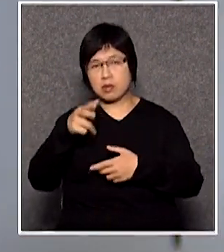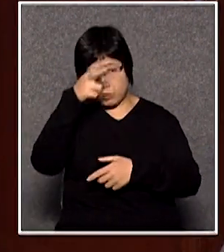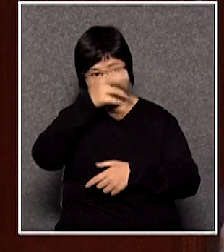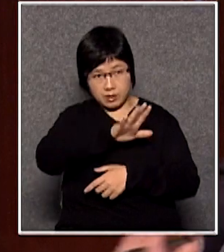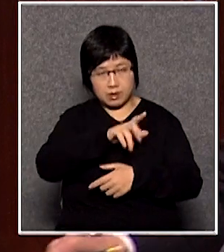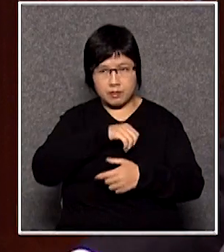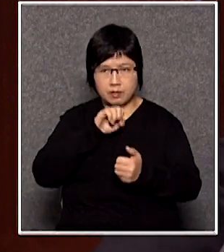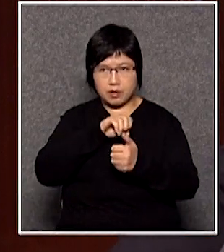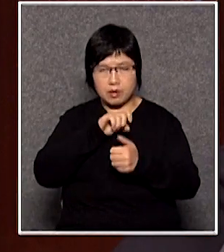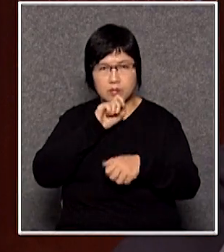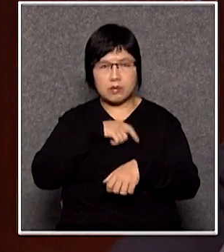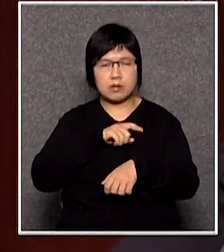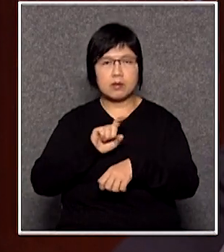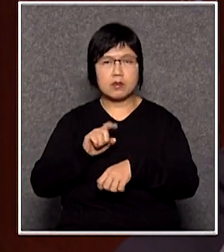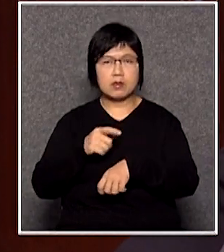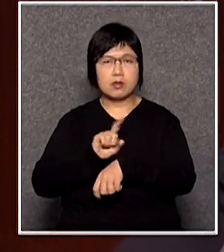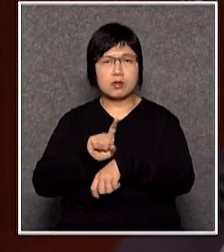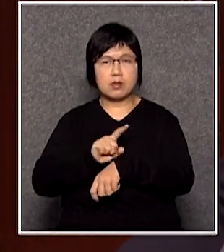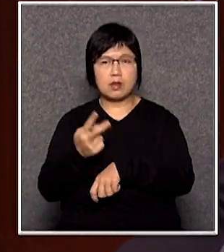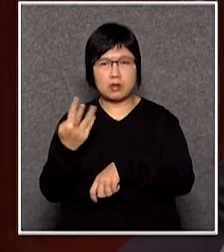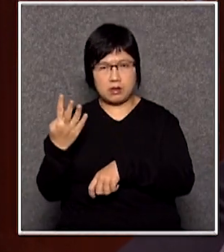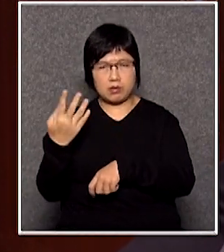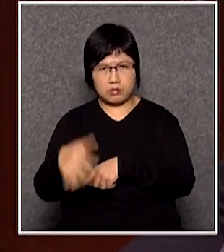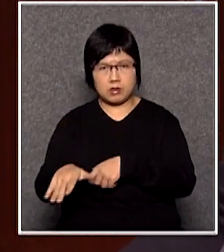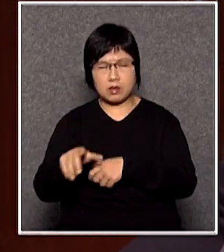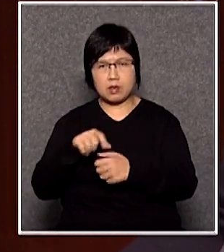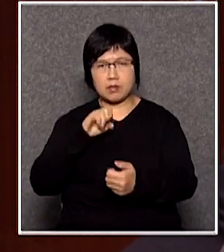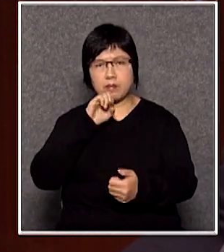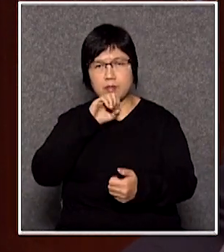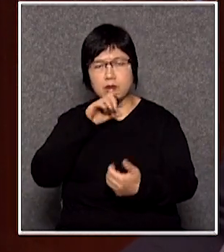質詢已經用了24分鐘了，今天的口頭質詢到這裡要結束了。